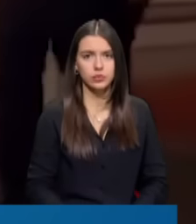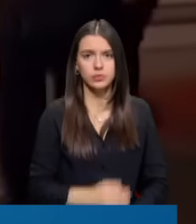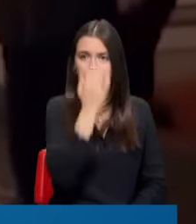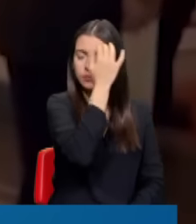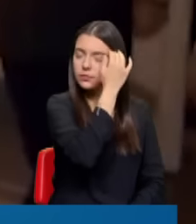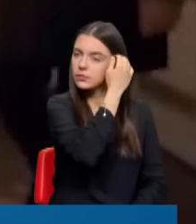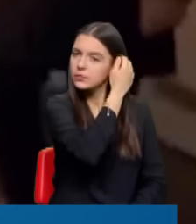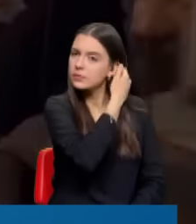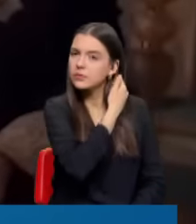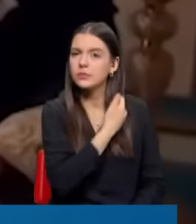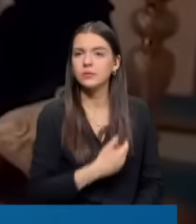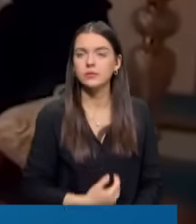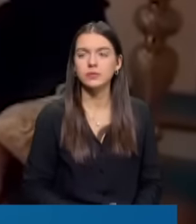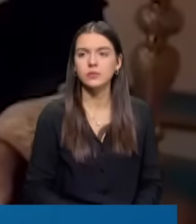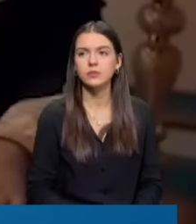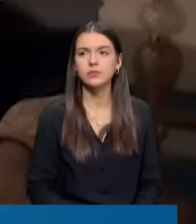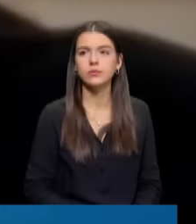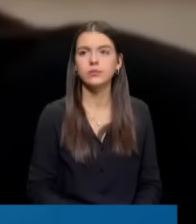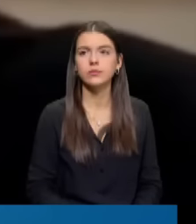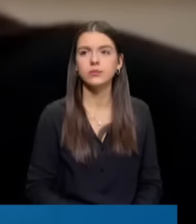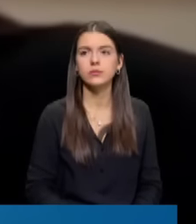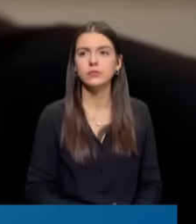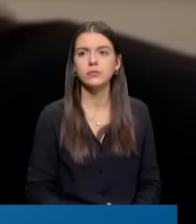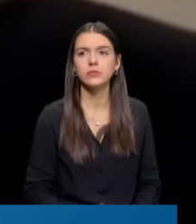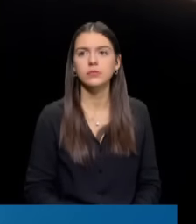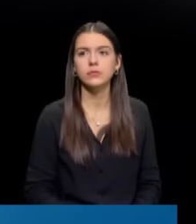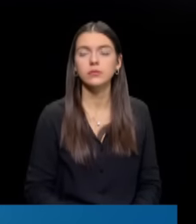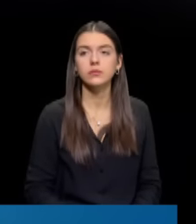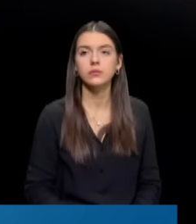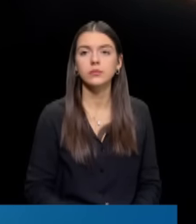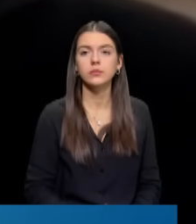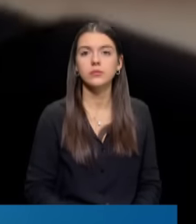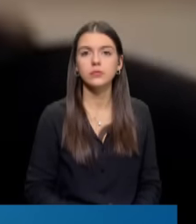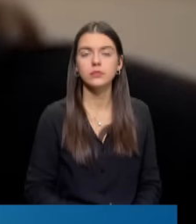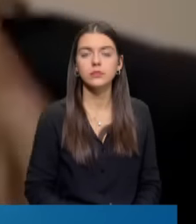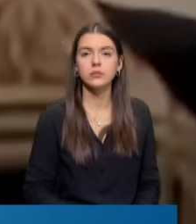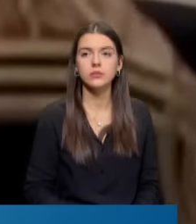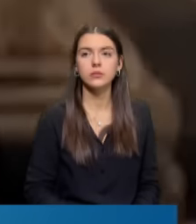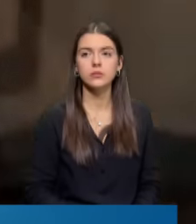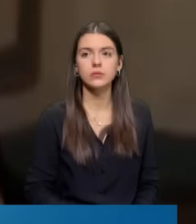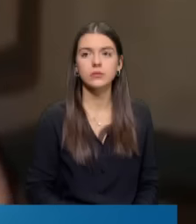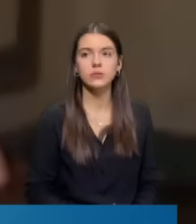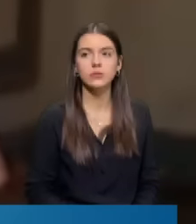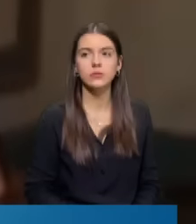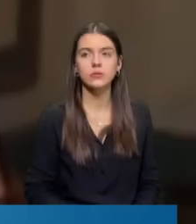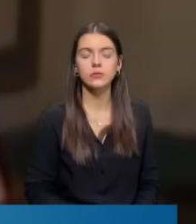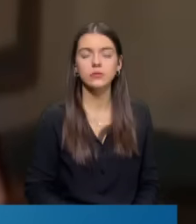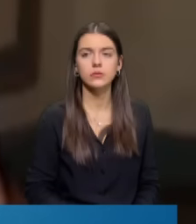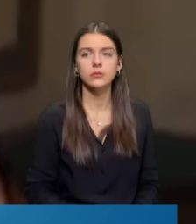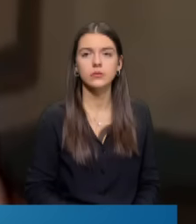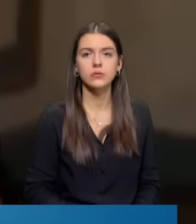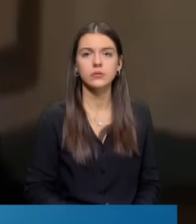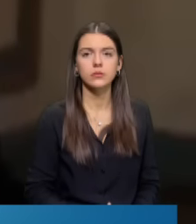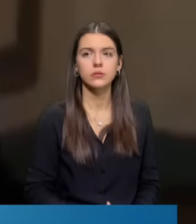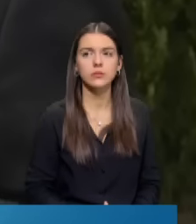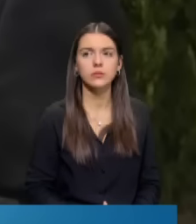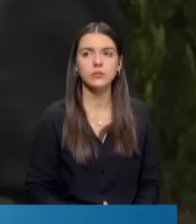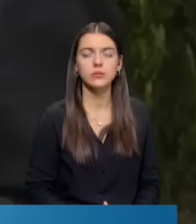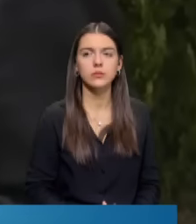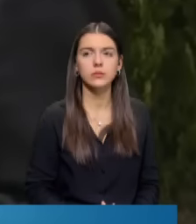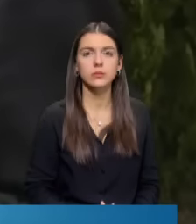Tahsin Paşam hoş geldiniz. Hayırdır paşam, fena bir şey mi oldu? Gerçi her gün fena bir şey oluyor ama. Bu sefer iş ciddi